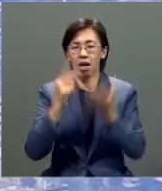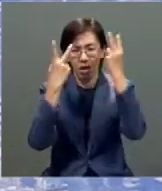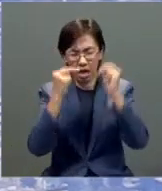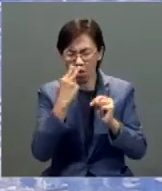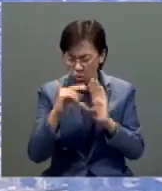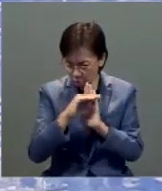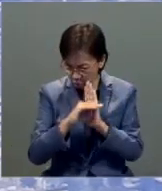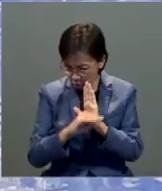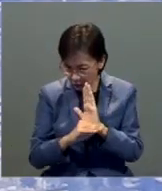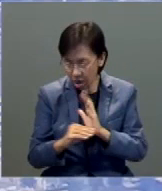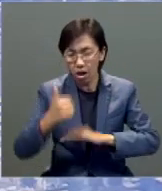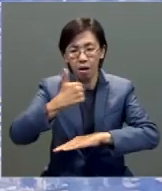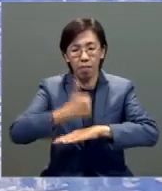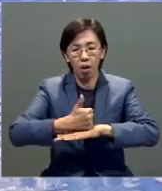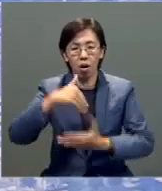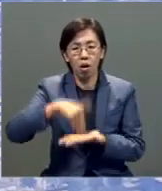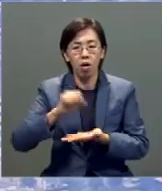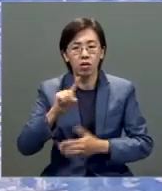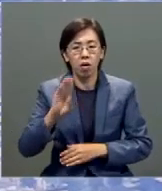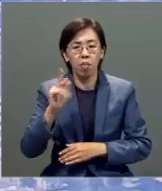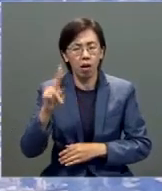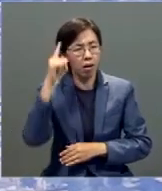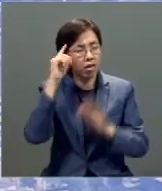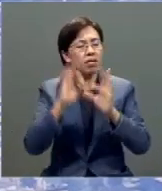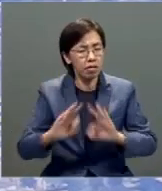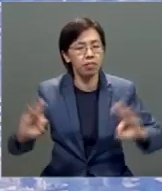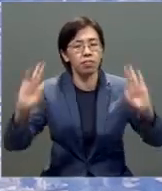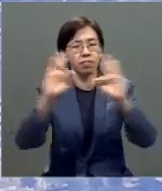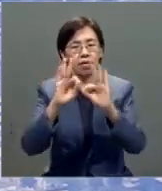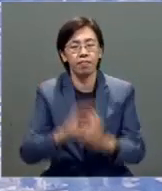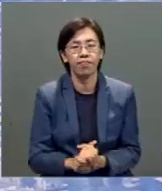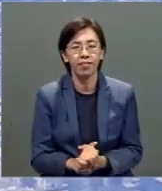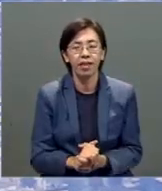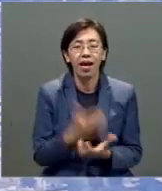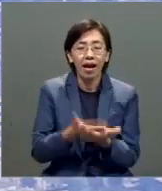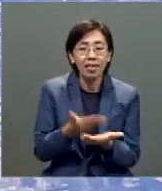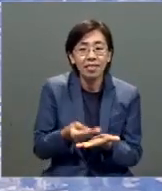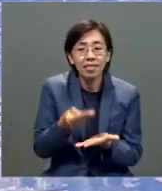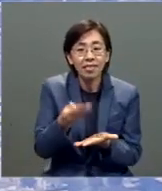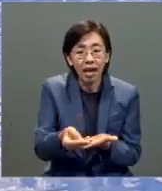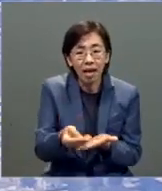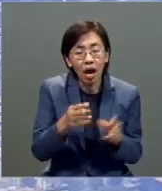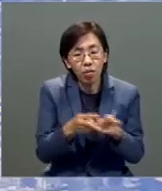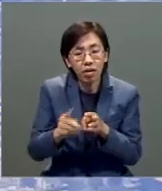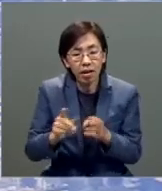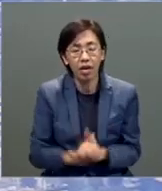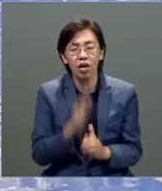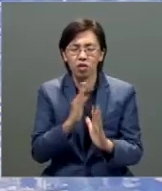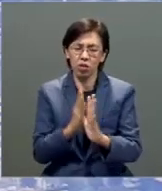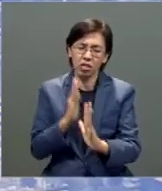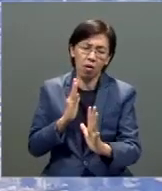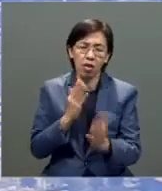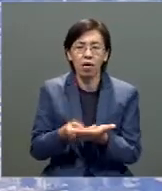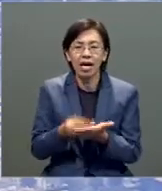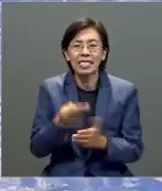านในฐานะผอ.ศูนย์ก็ให้ความสำคัญสูงมากหรือแม้กระทั่งวิธีการชำระเงินที่จะต้องเกิดขึ้นนะครับเวลาไปยืนต่อคิวกันน